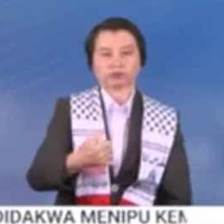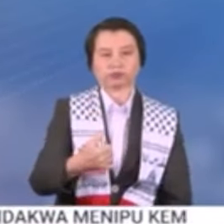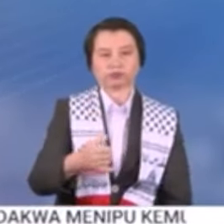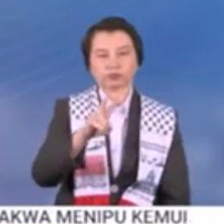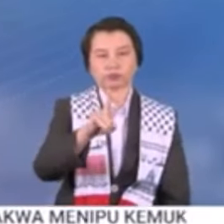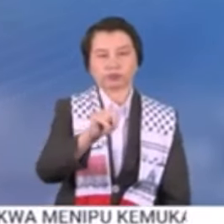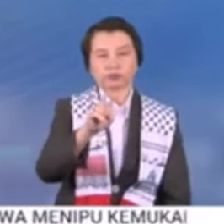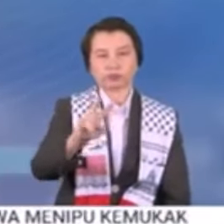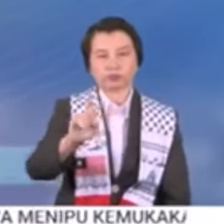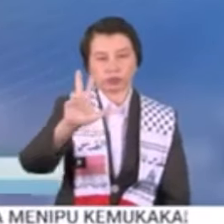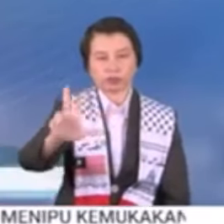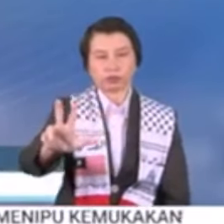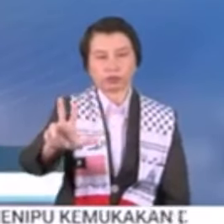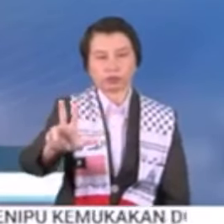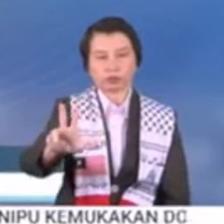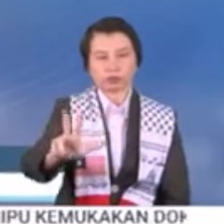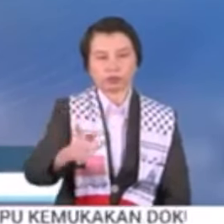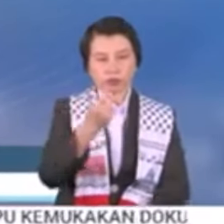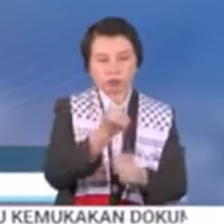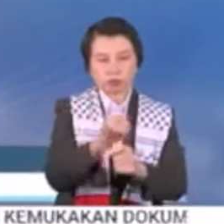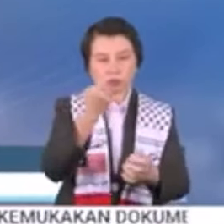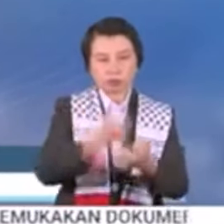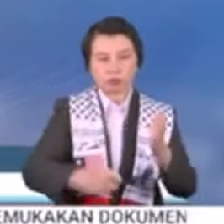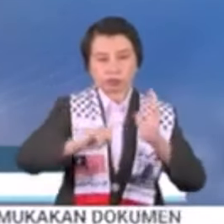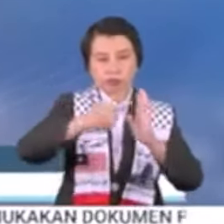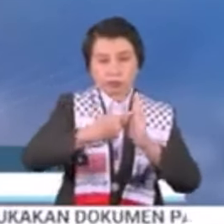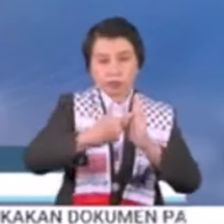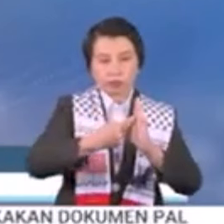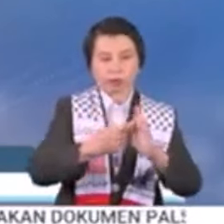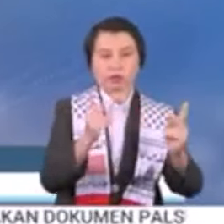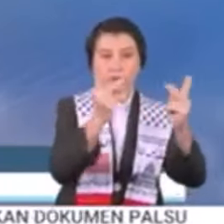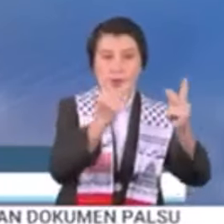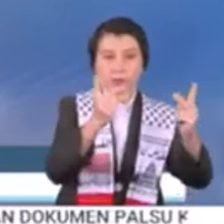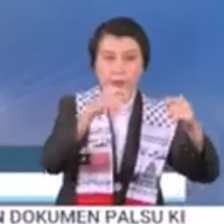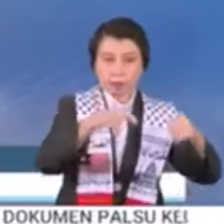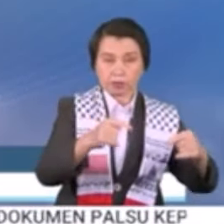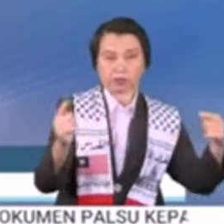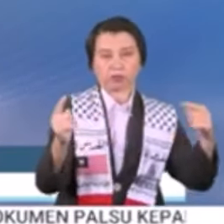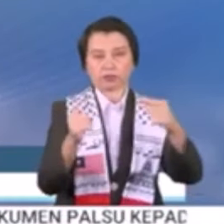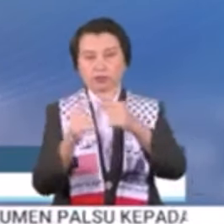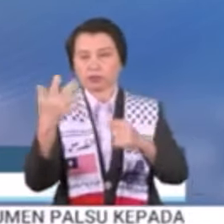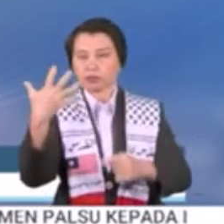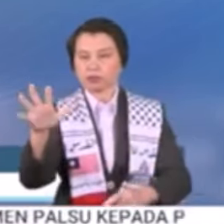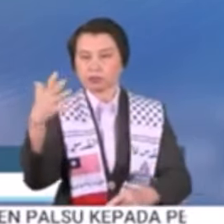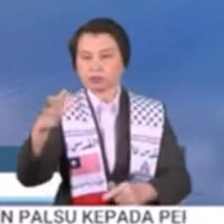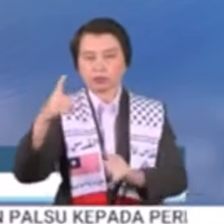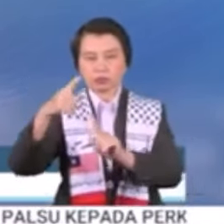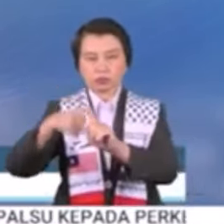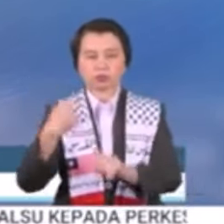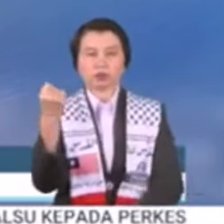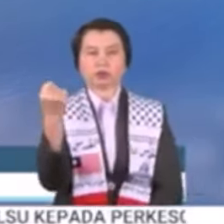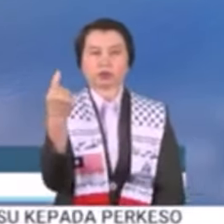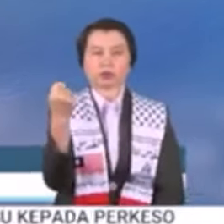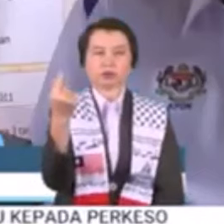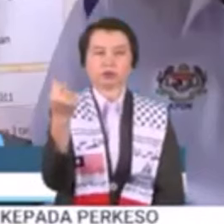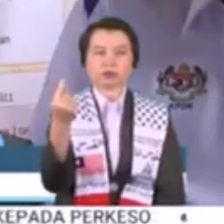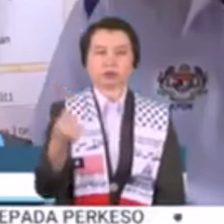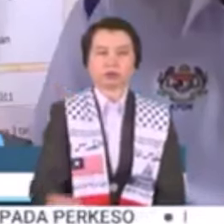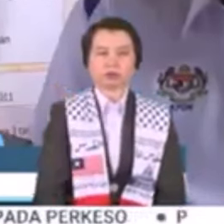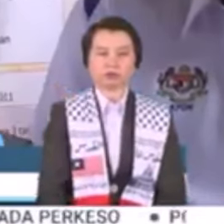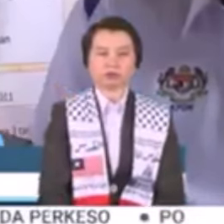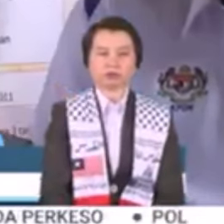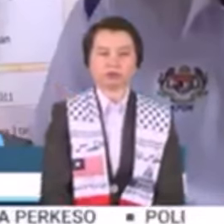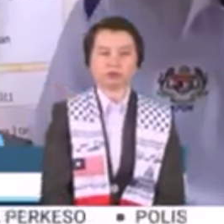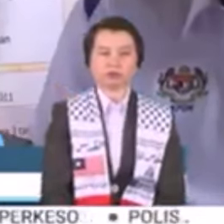Pavali 2023. Penetapan harga berkuat kuasa Khamis ini sehingga 15 November.